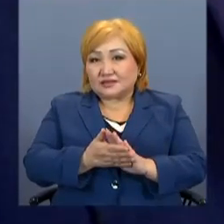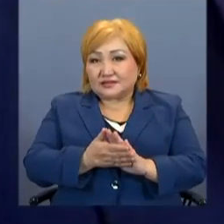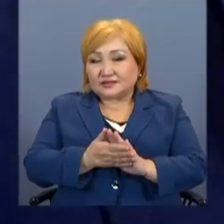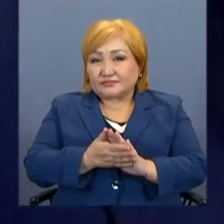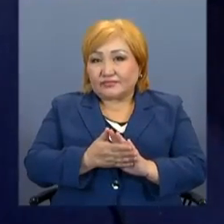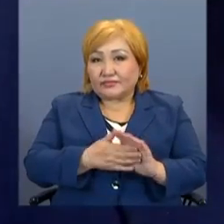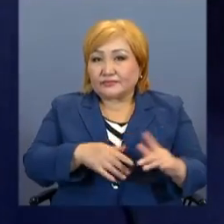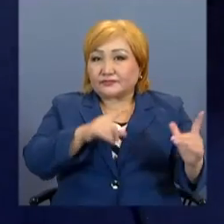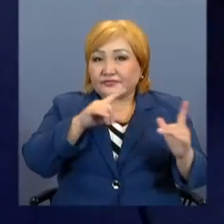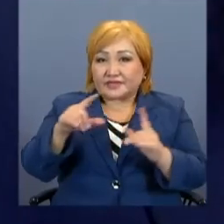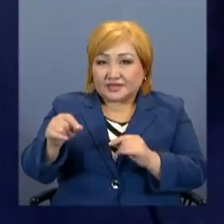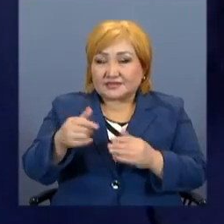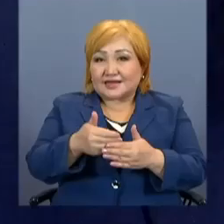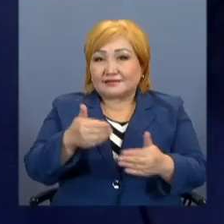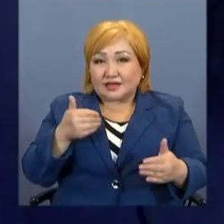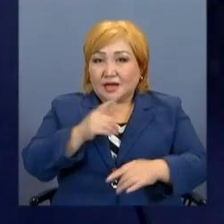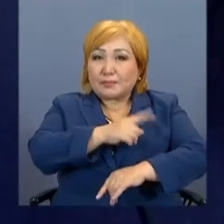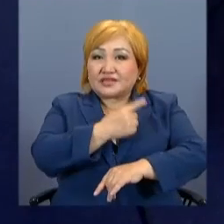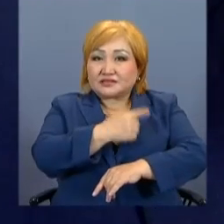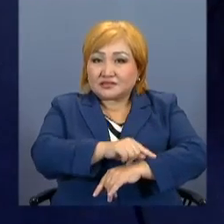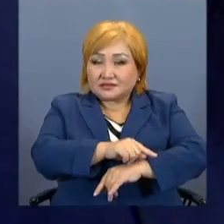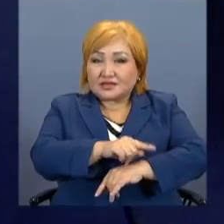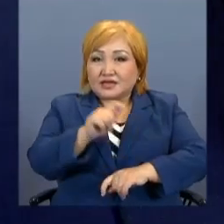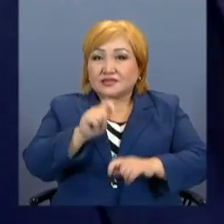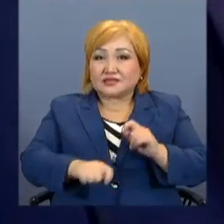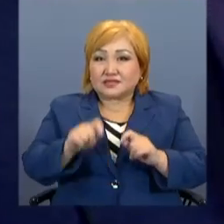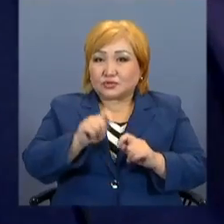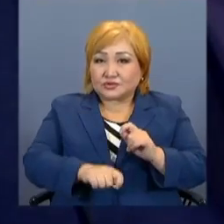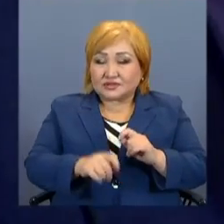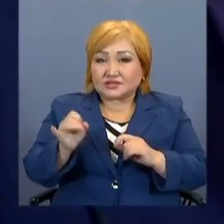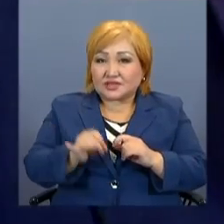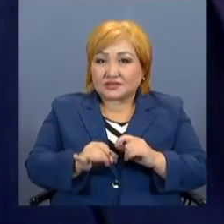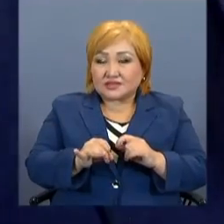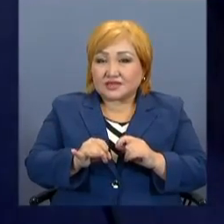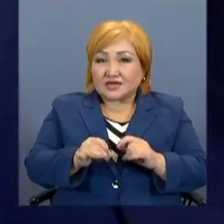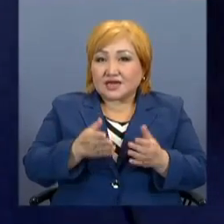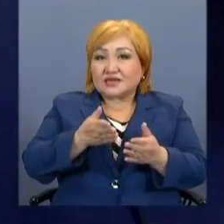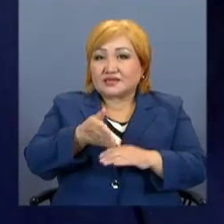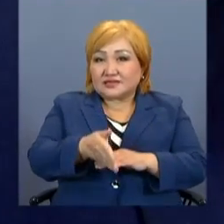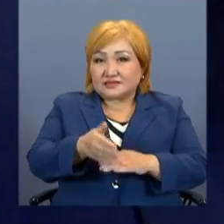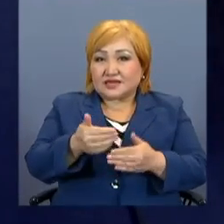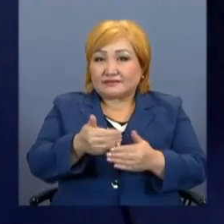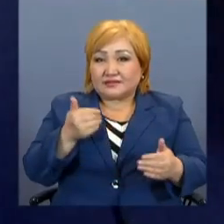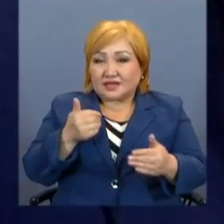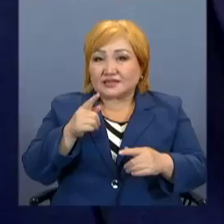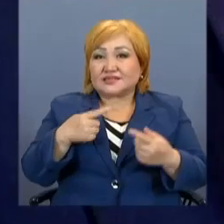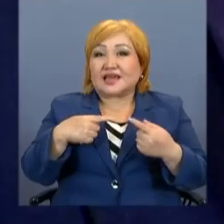алдындағы медициналық тексерісі, және рейс алдында техникалық тексерісі,